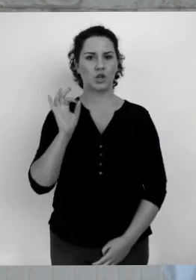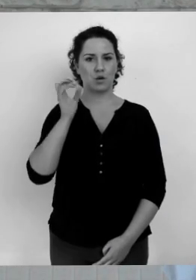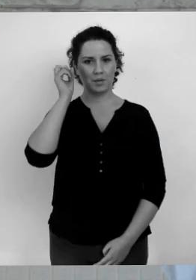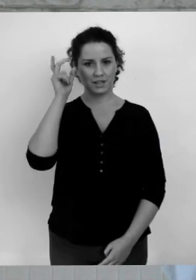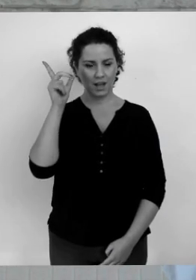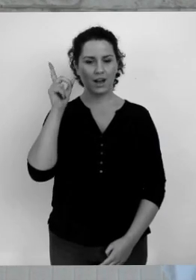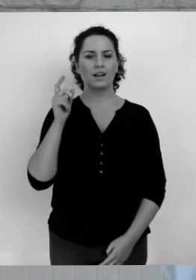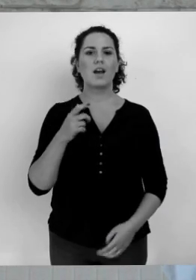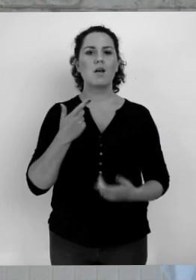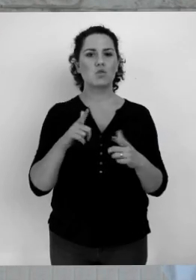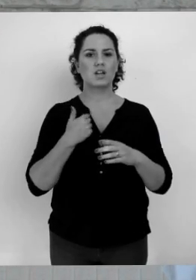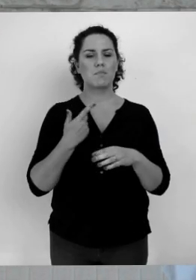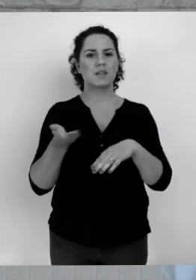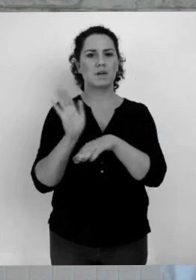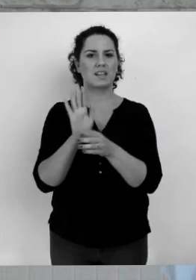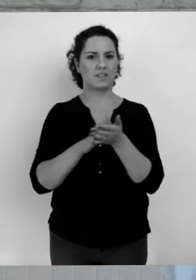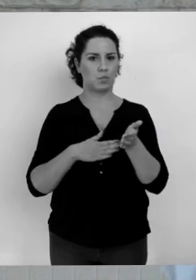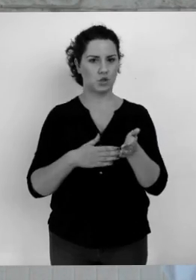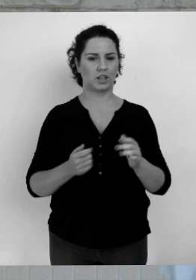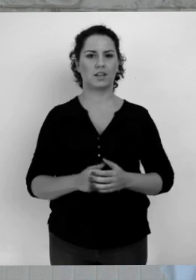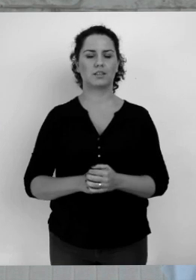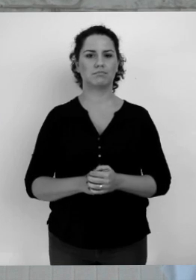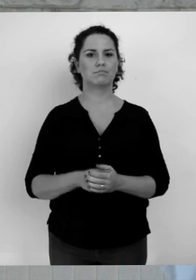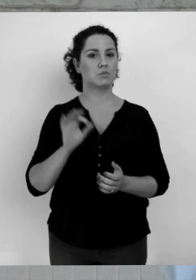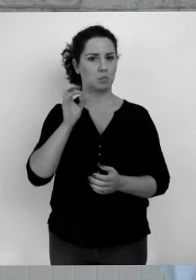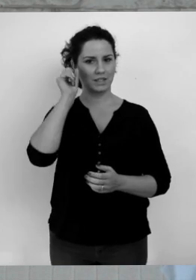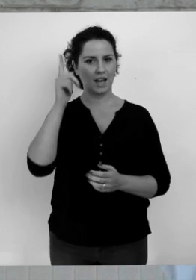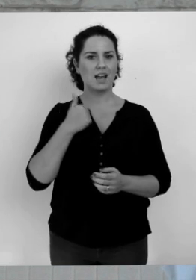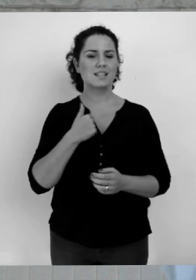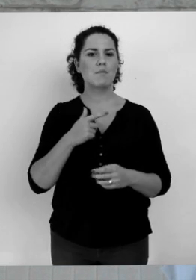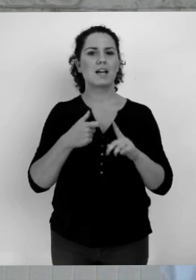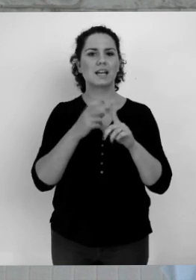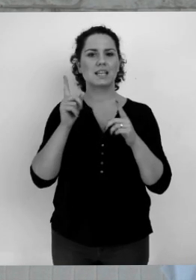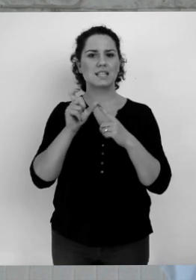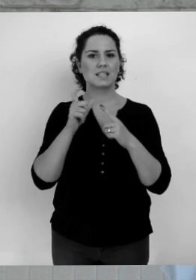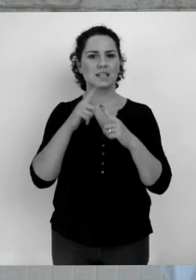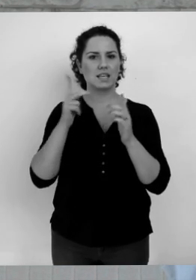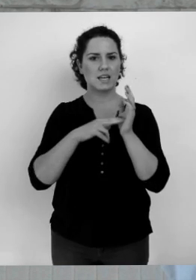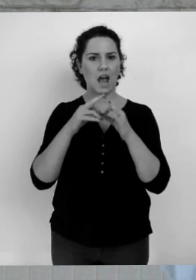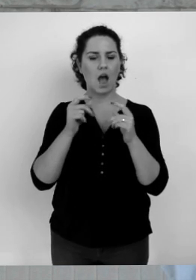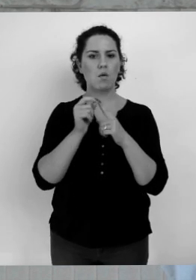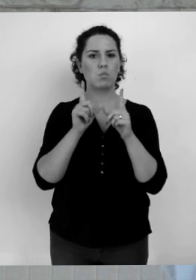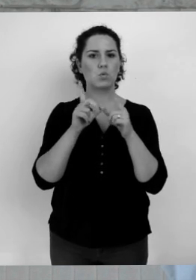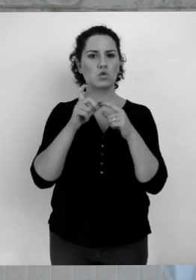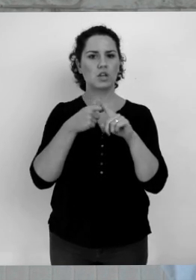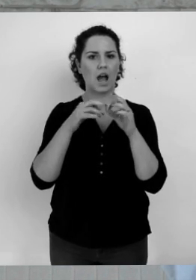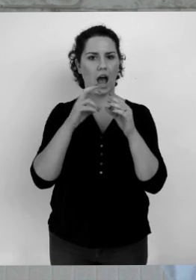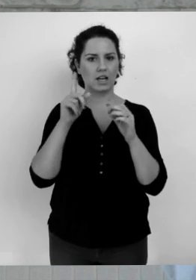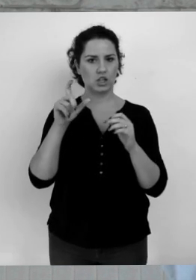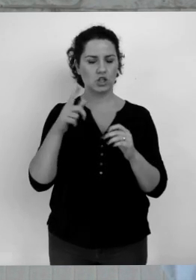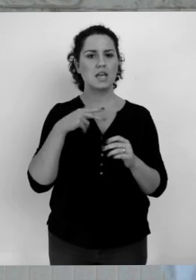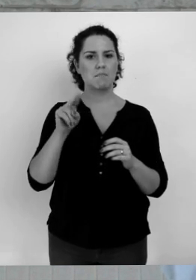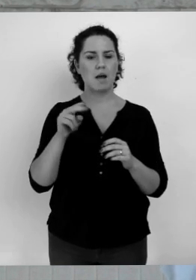Dobar dan. Možete li nam se predstaviti za početak? Dobar dan. Ja sam Kristina Puškarić, imam 36